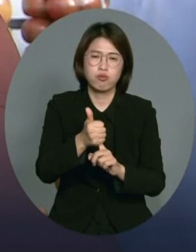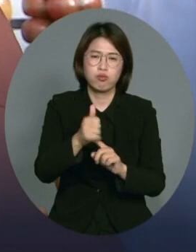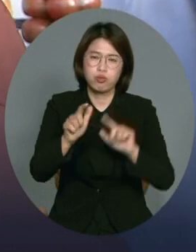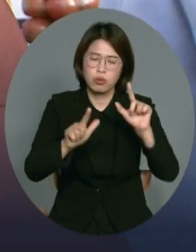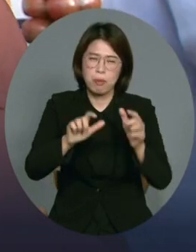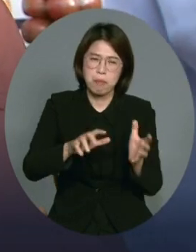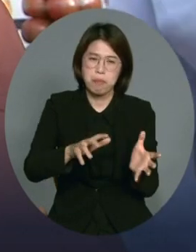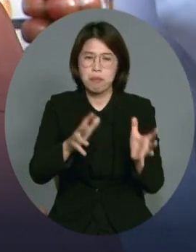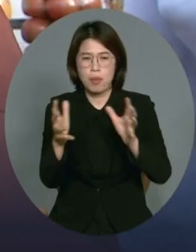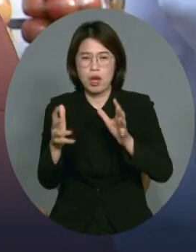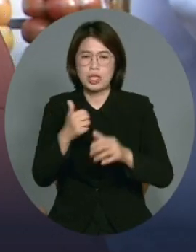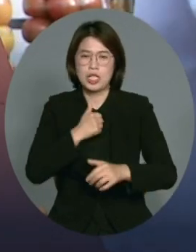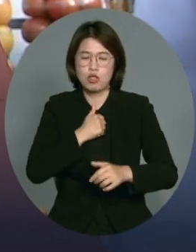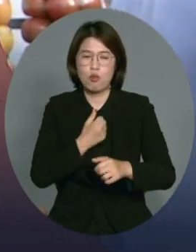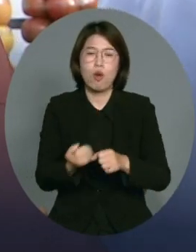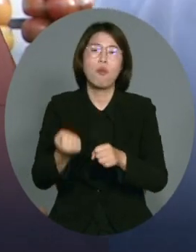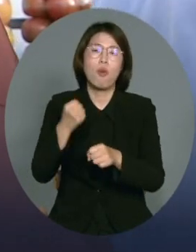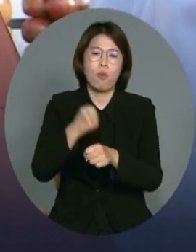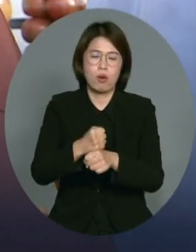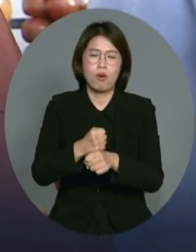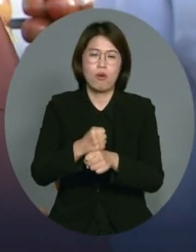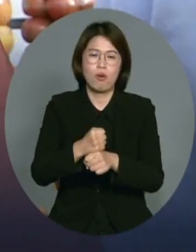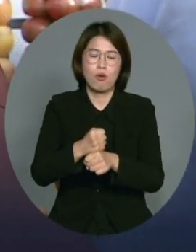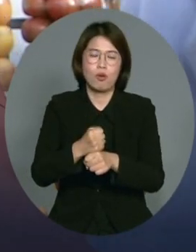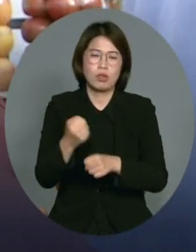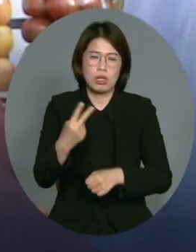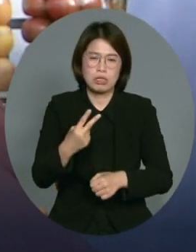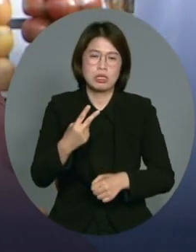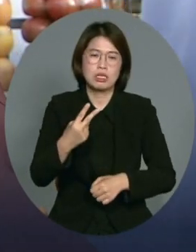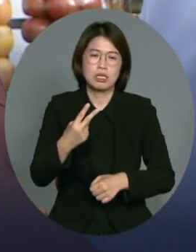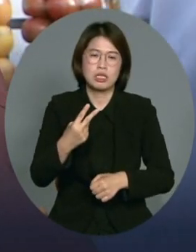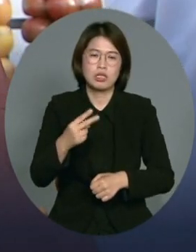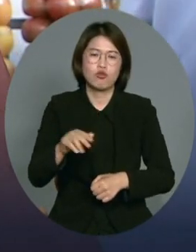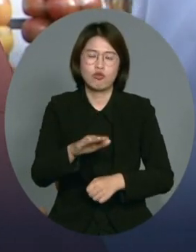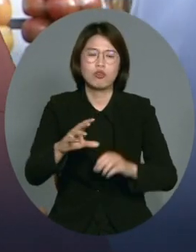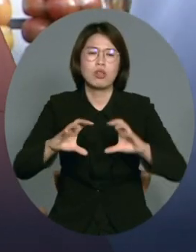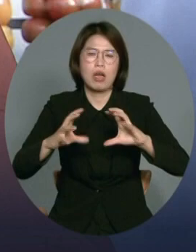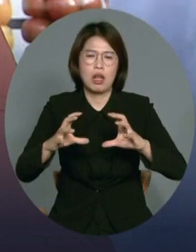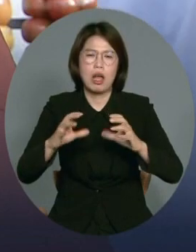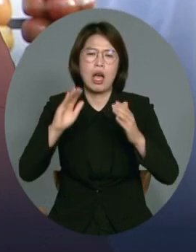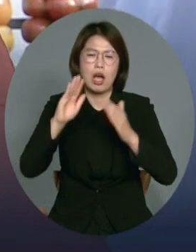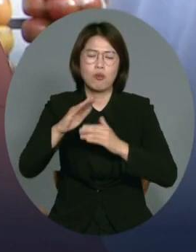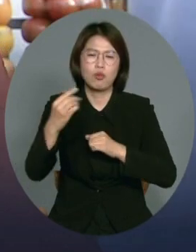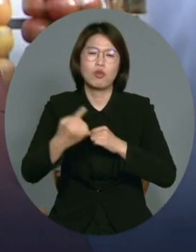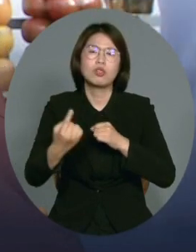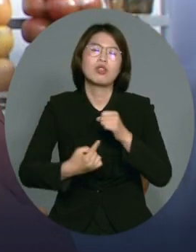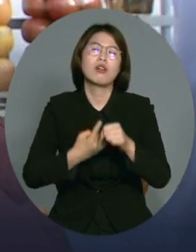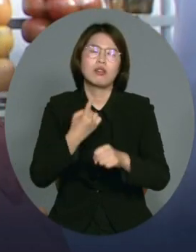우리의 자존심을 회복하고 다시 우리나라가 앞으로 천년을